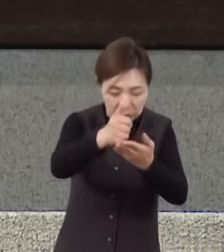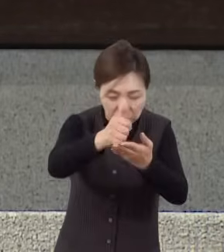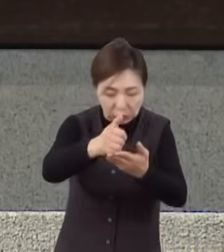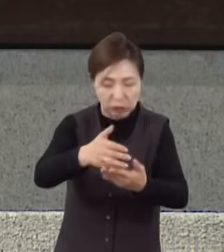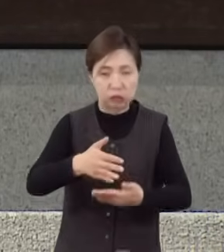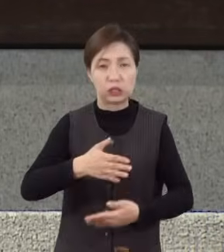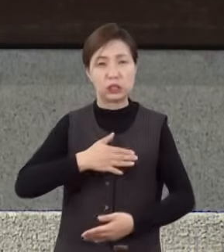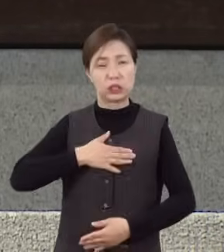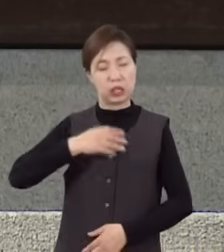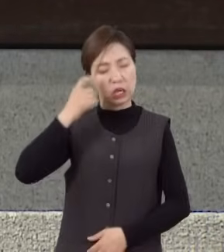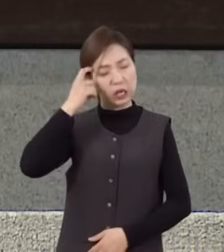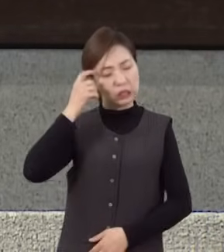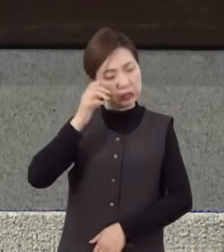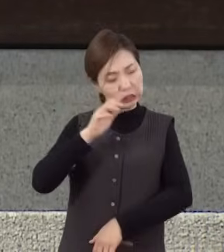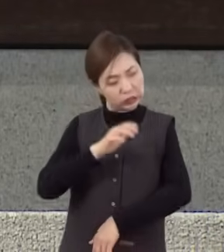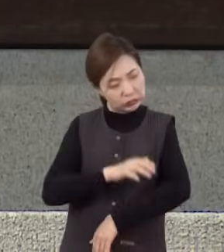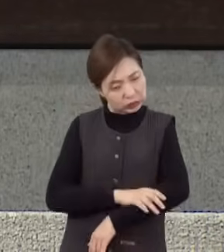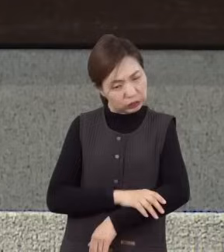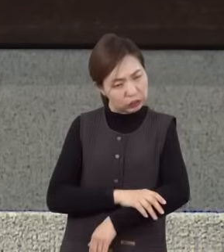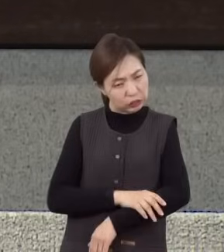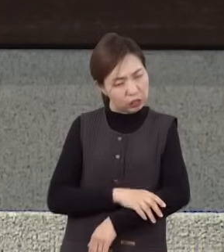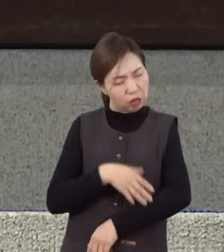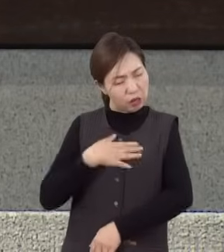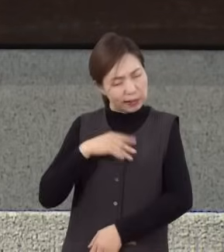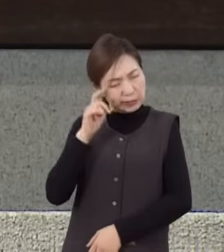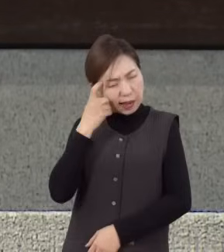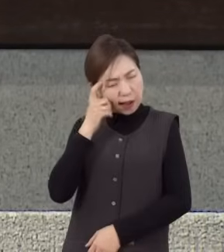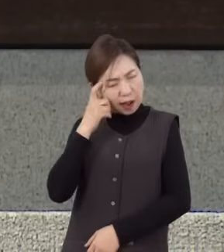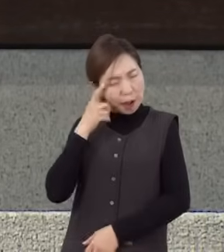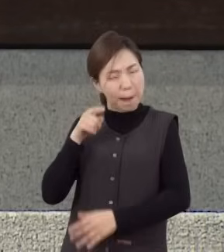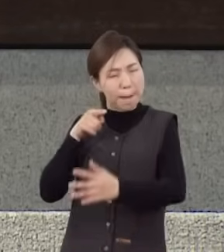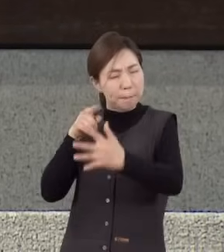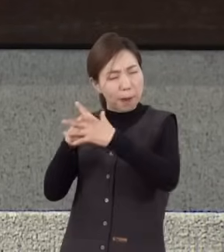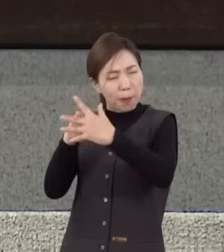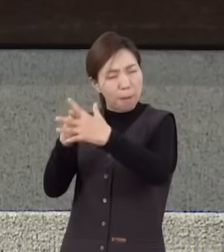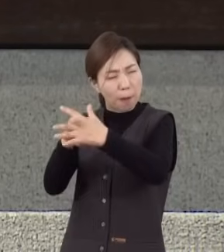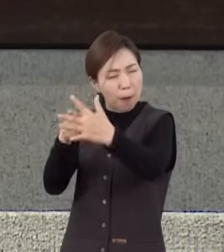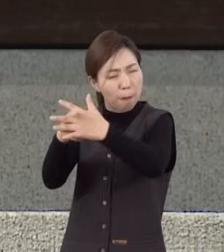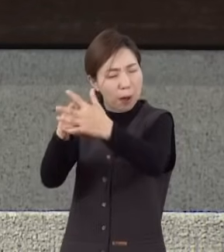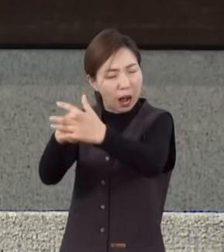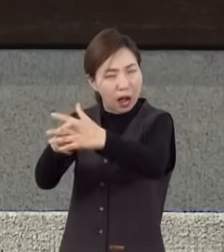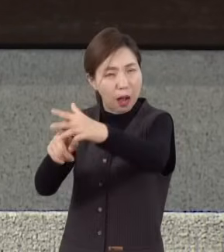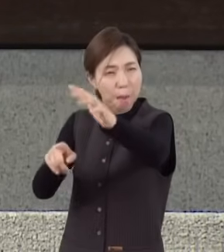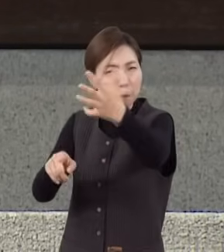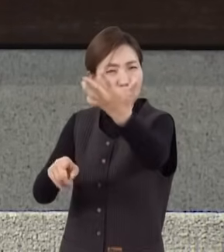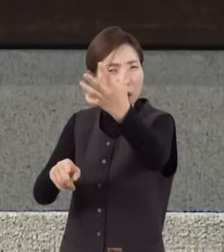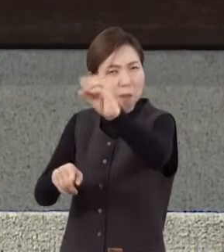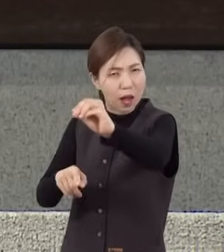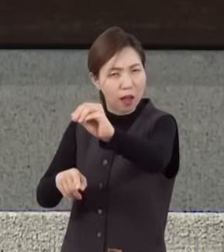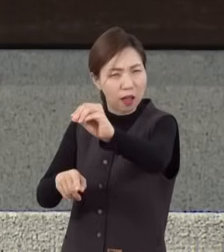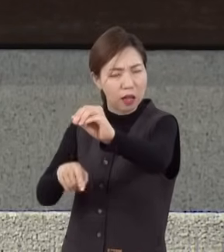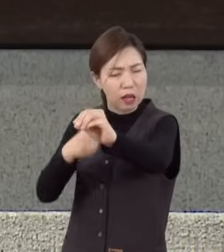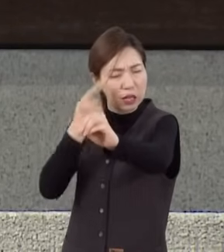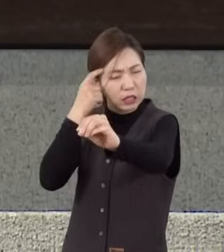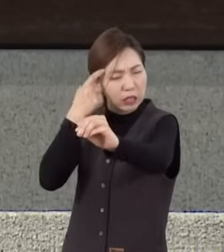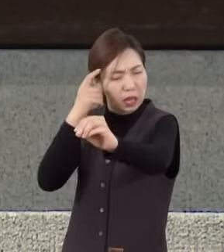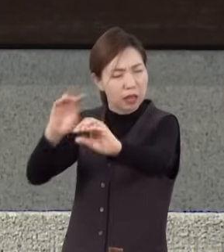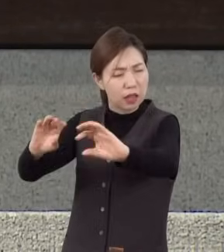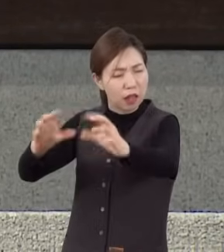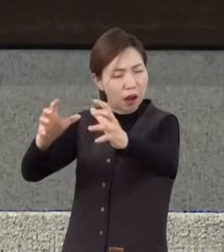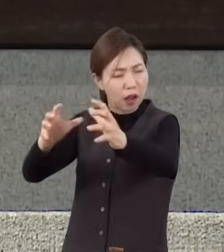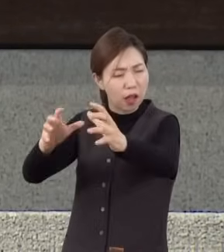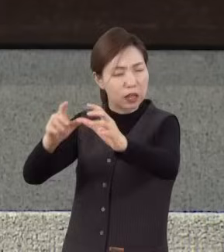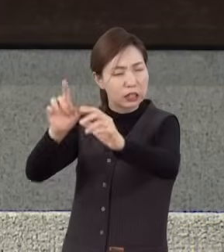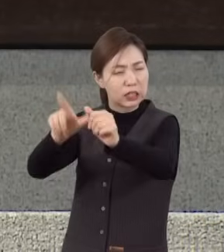지혜로는 아무리 꿰뚫어봐도 제가 8만 대겁까지 꿰뚫어봤지만 비둘기가